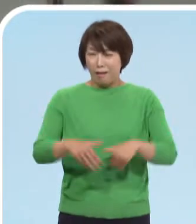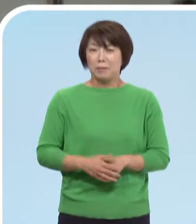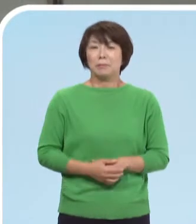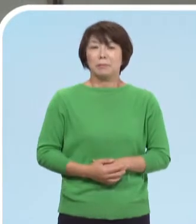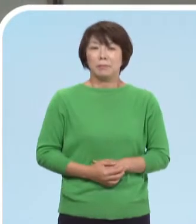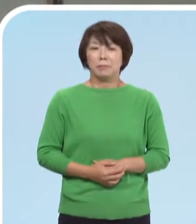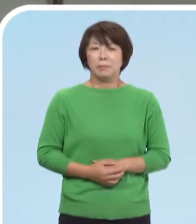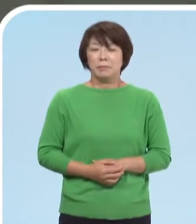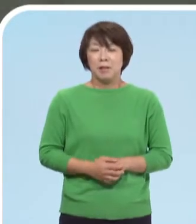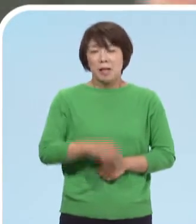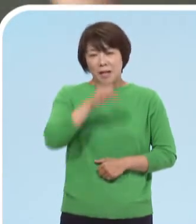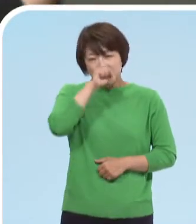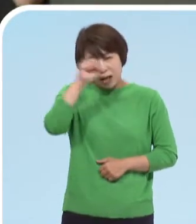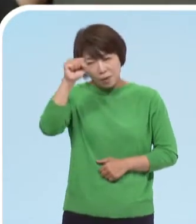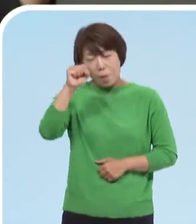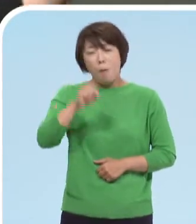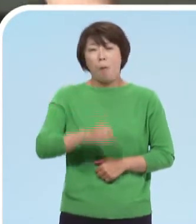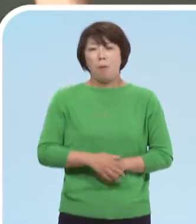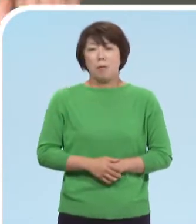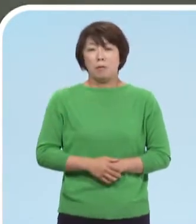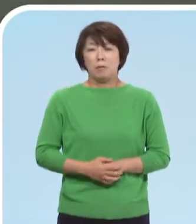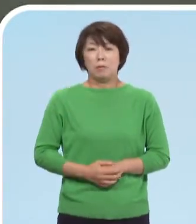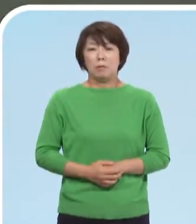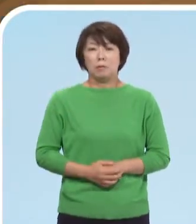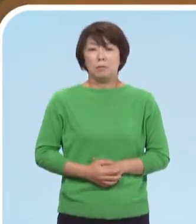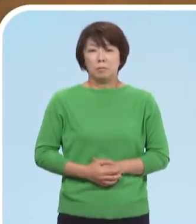える、 最高。